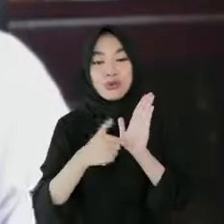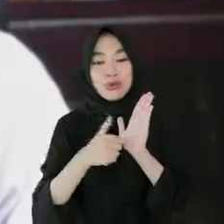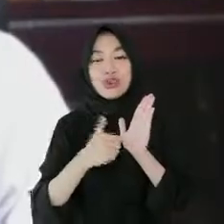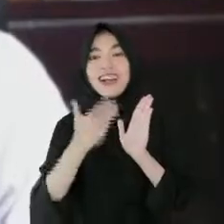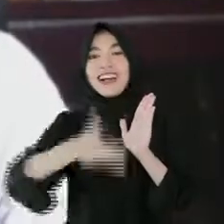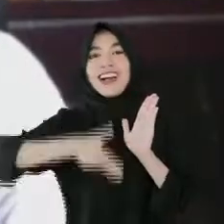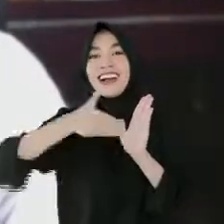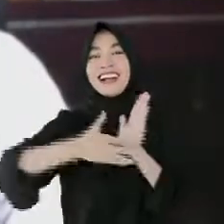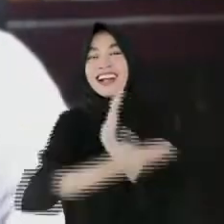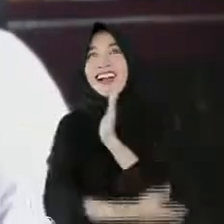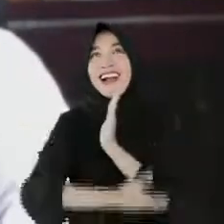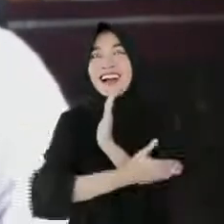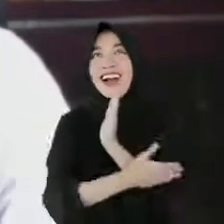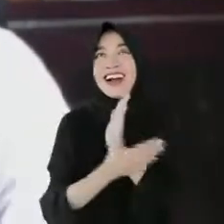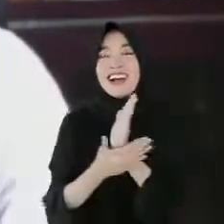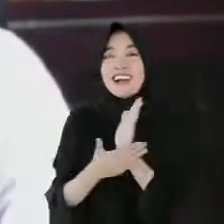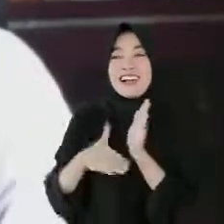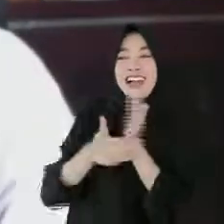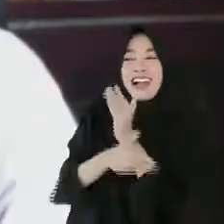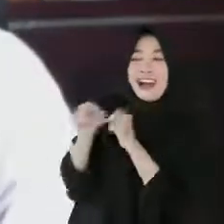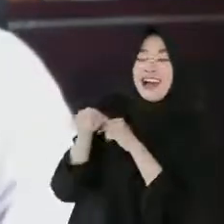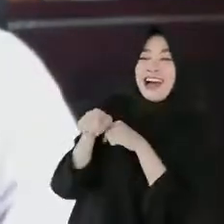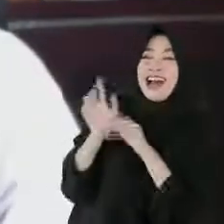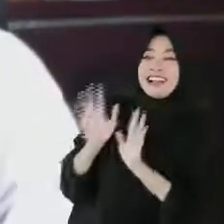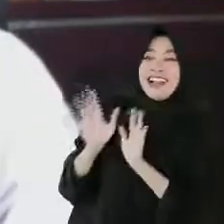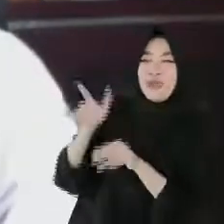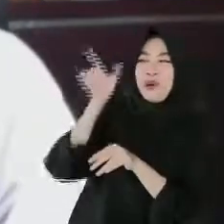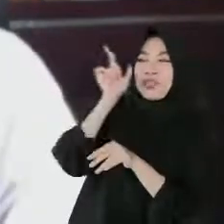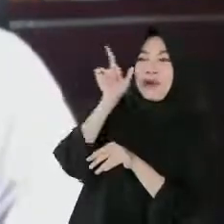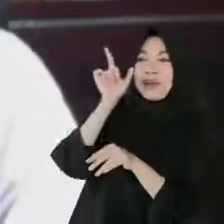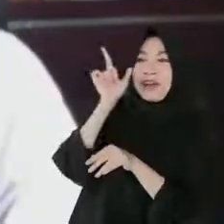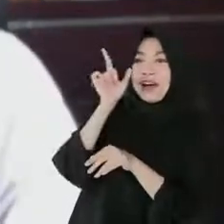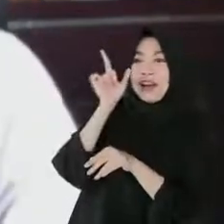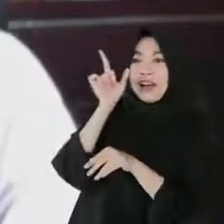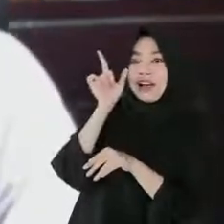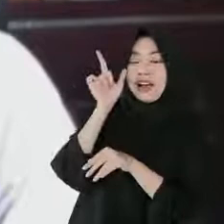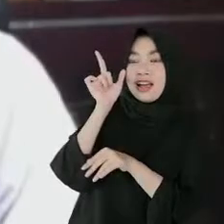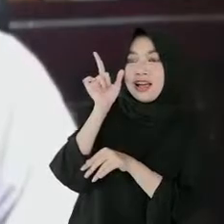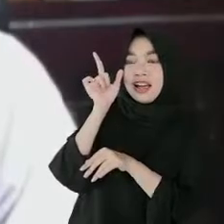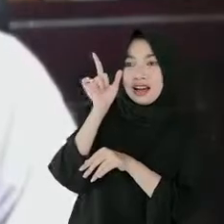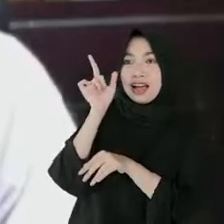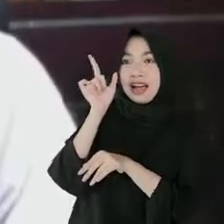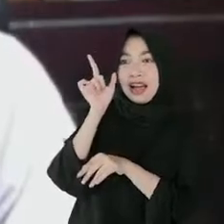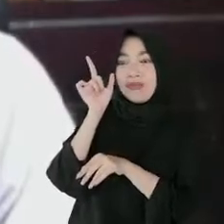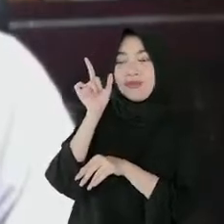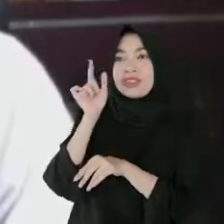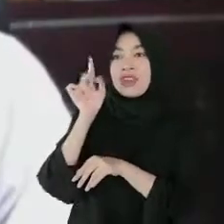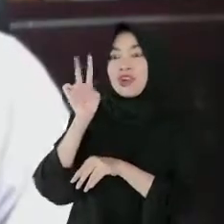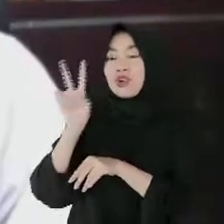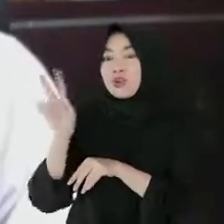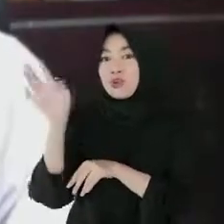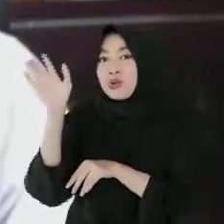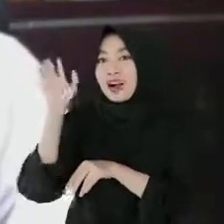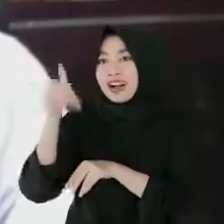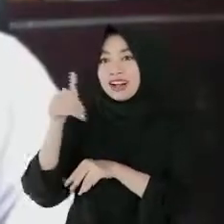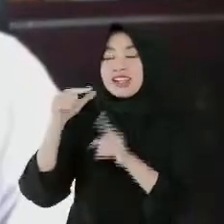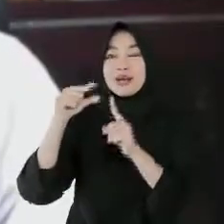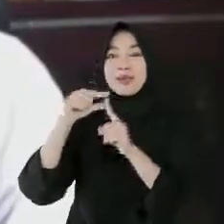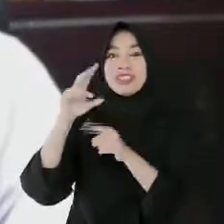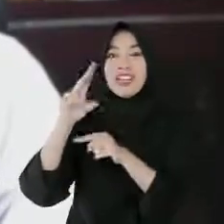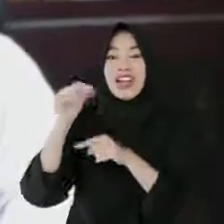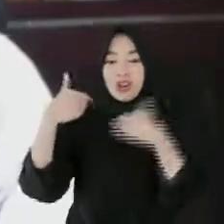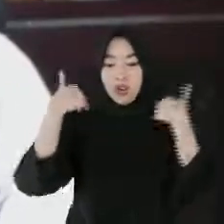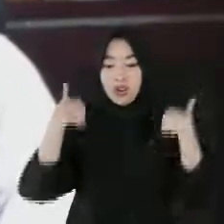jadi semula itu Indonesia masuk kelompok 2 Cukup dua hari saja divisi RT begitu kita drop